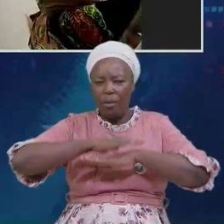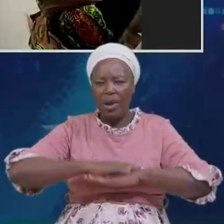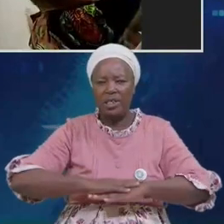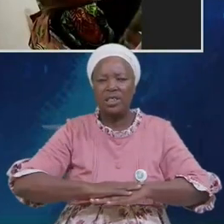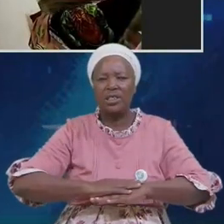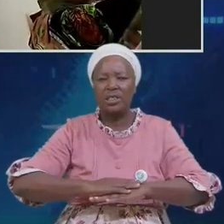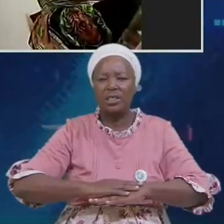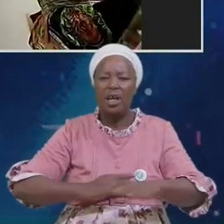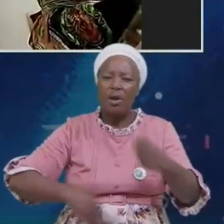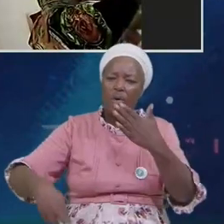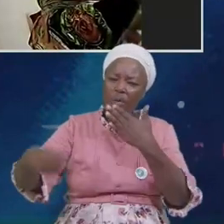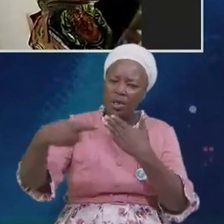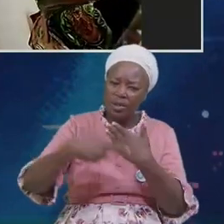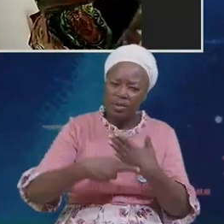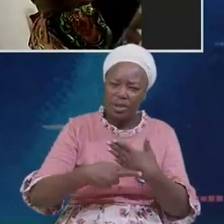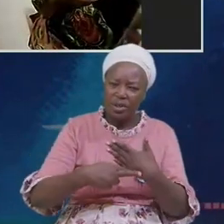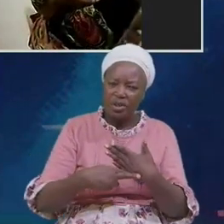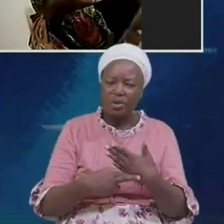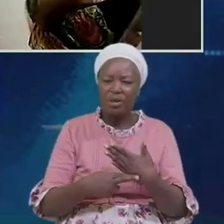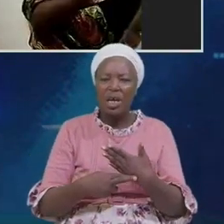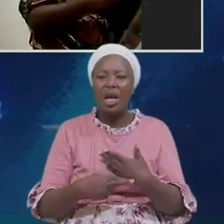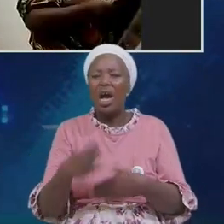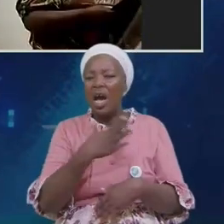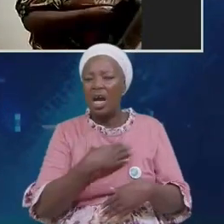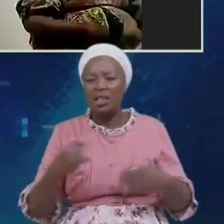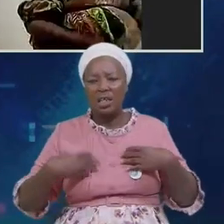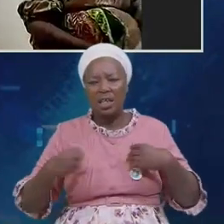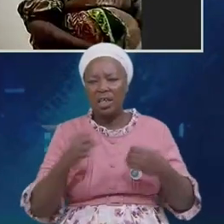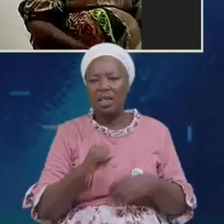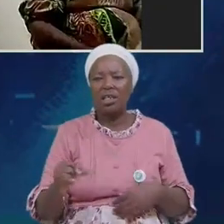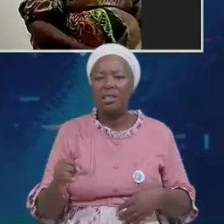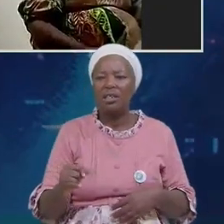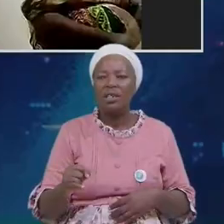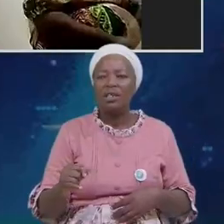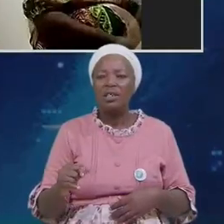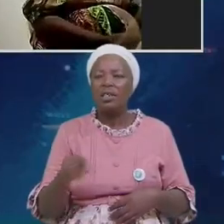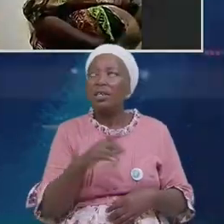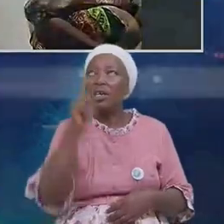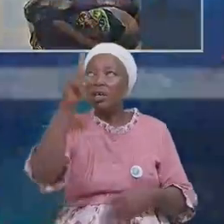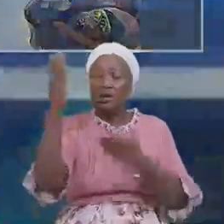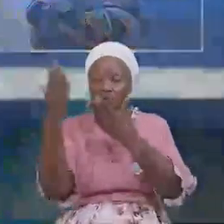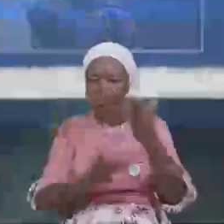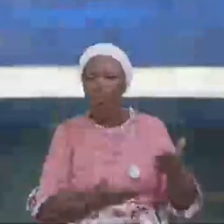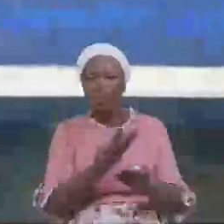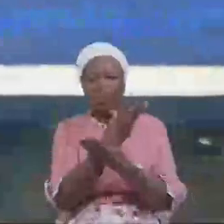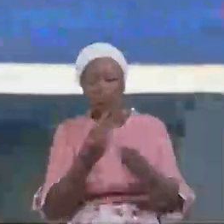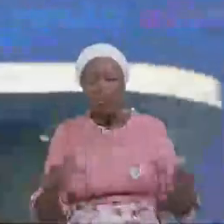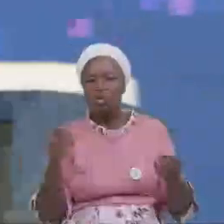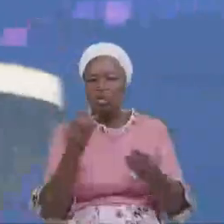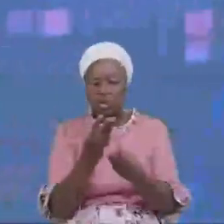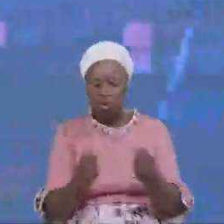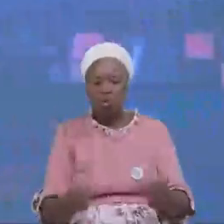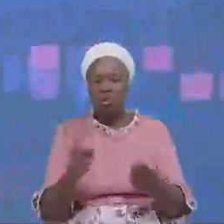La restauration, le rétablissement et la guérison. Il apporte la solution à tous les problèmes.